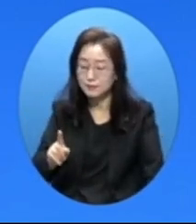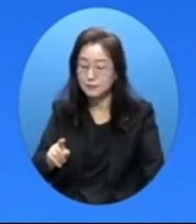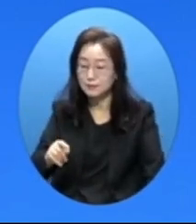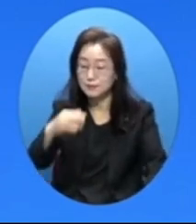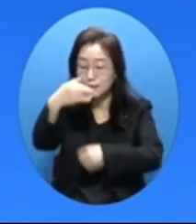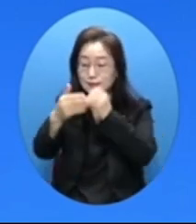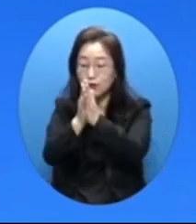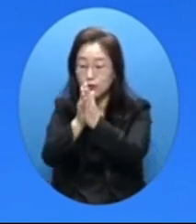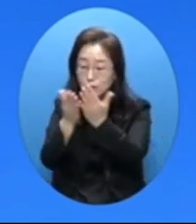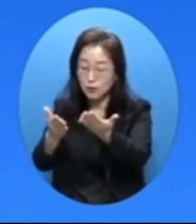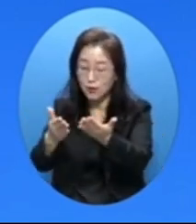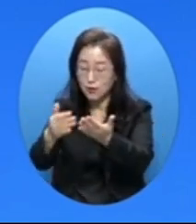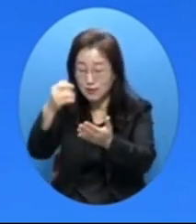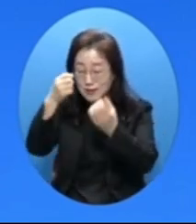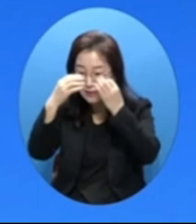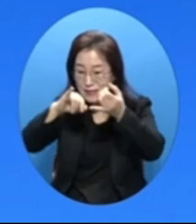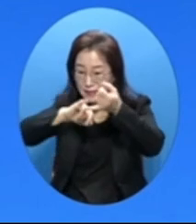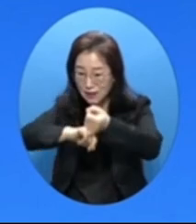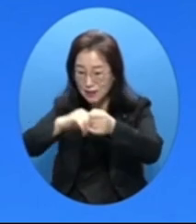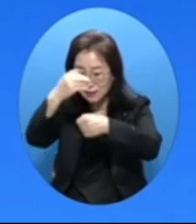신약성경을 갈다가